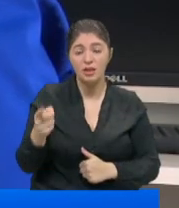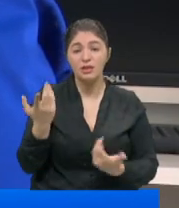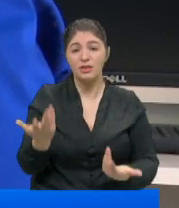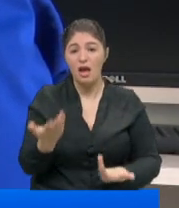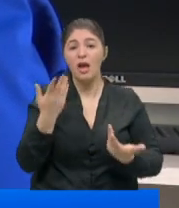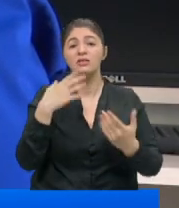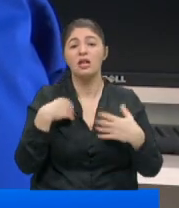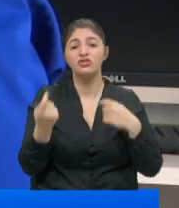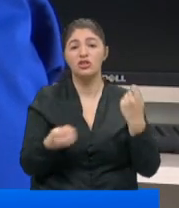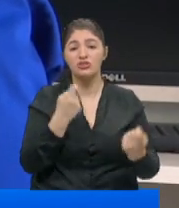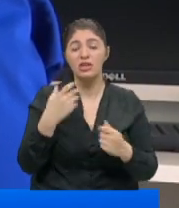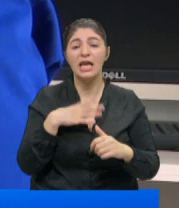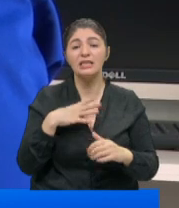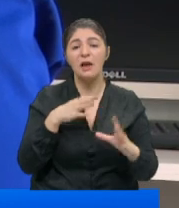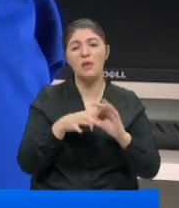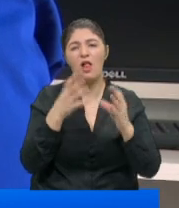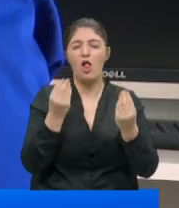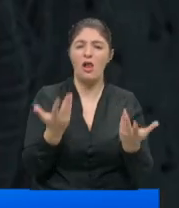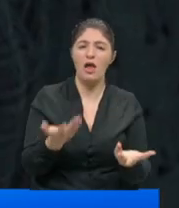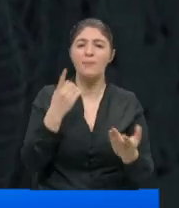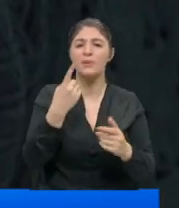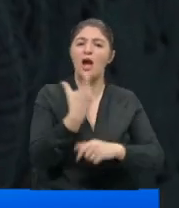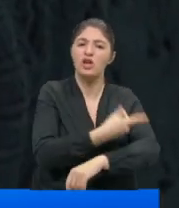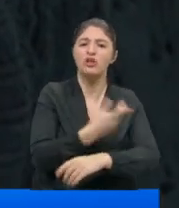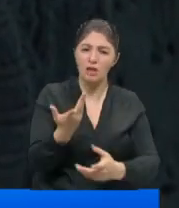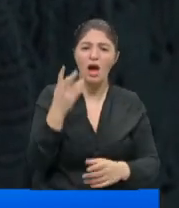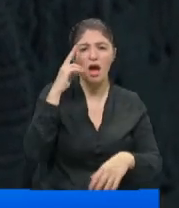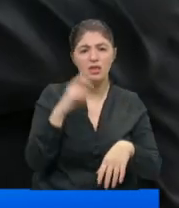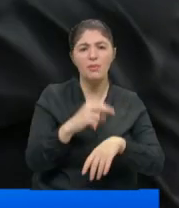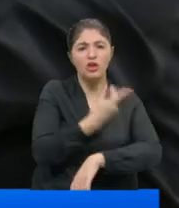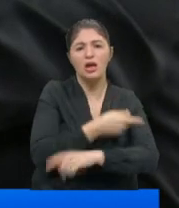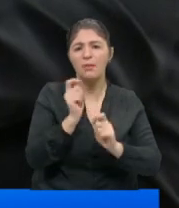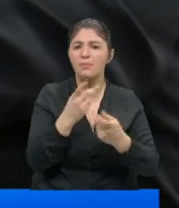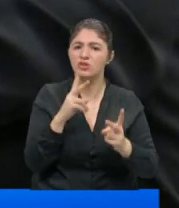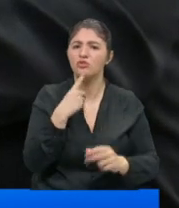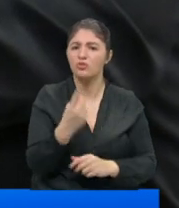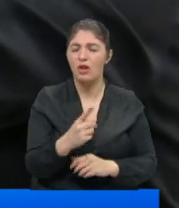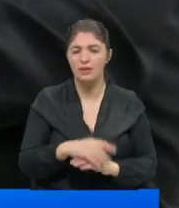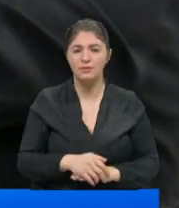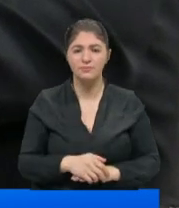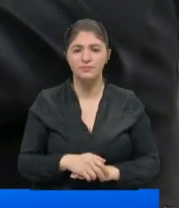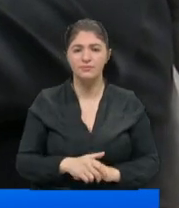ise sağlık çalışanlarının isteğe bağlı olarak bir doz daha hatırlatma aşısı yaptırabileceklerini belirtti.